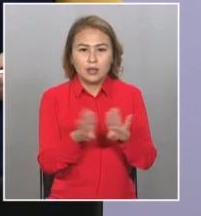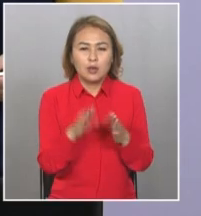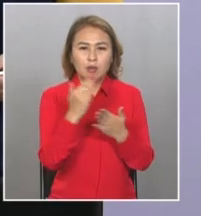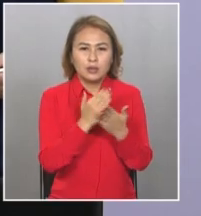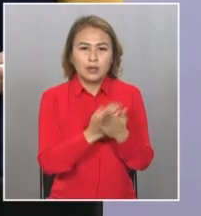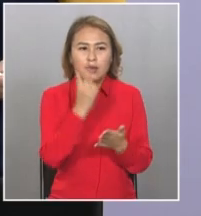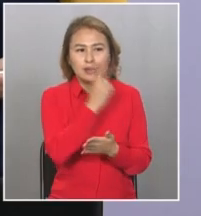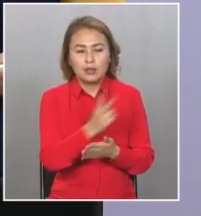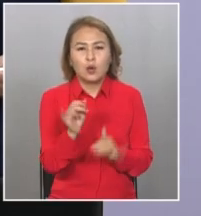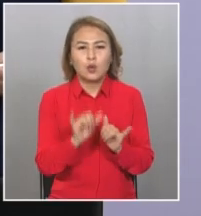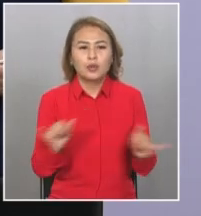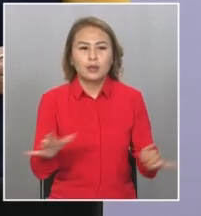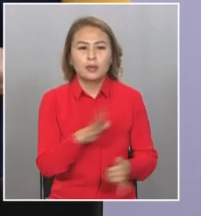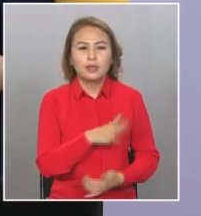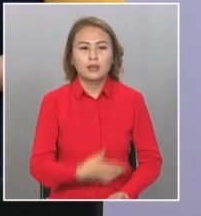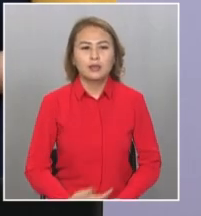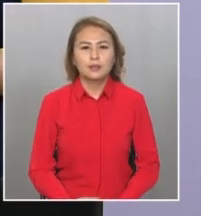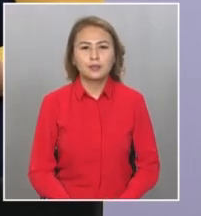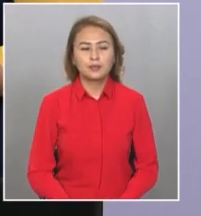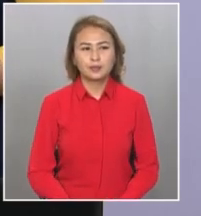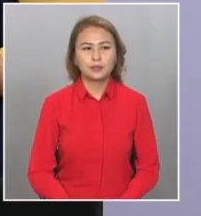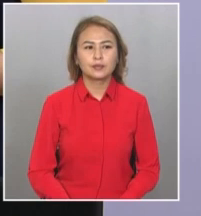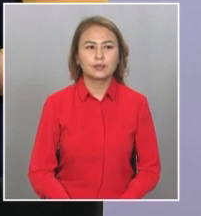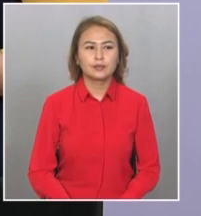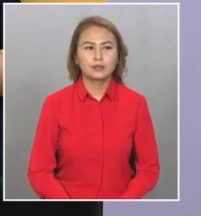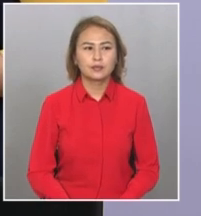қарастар көбейе бастады.